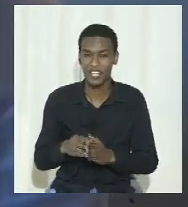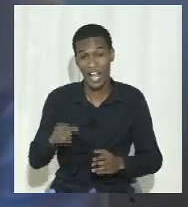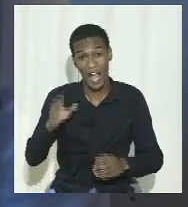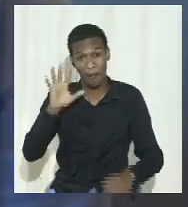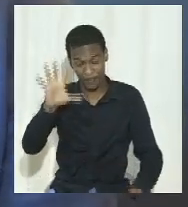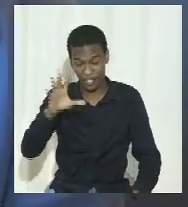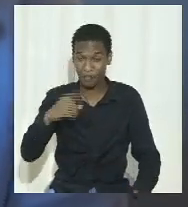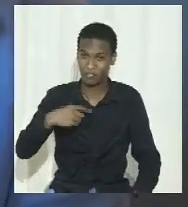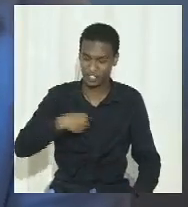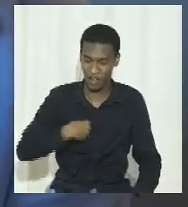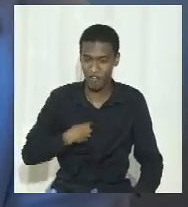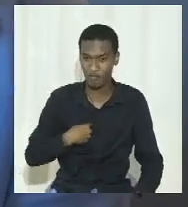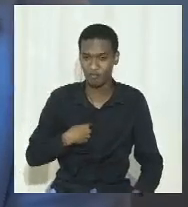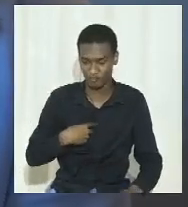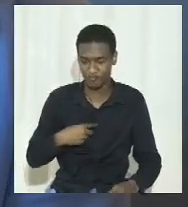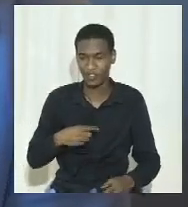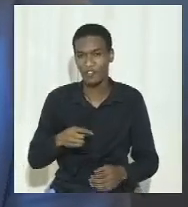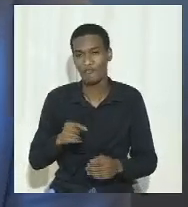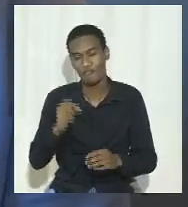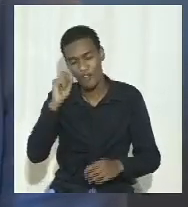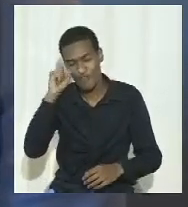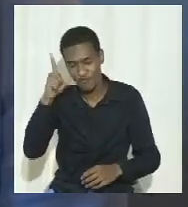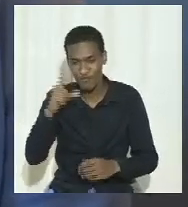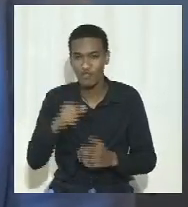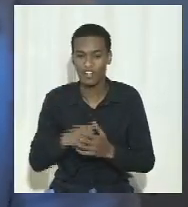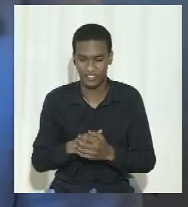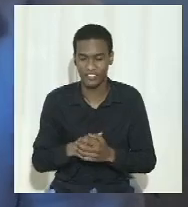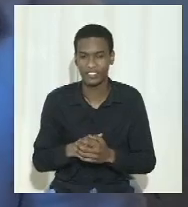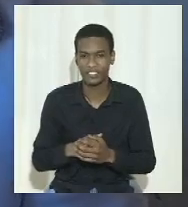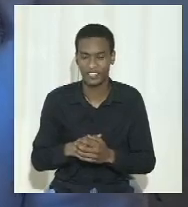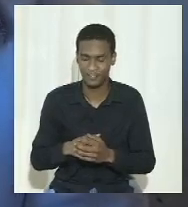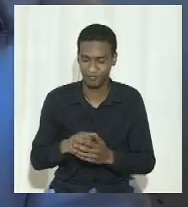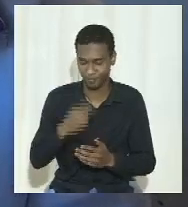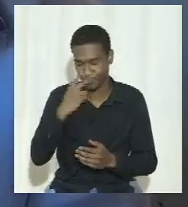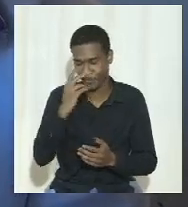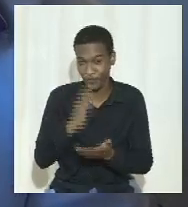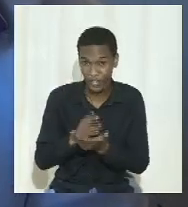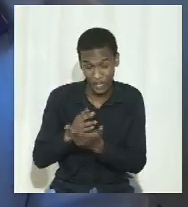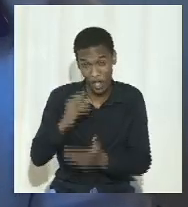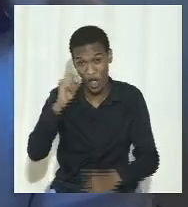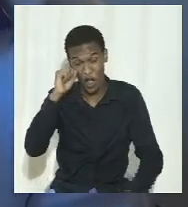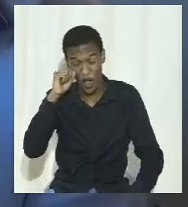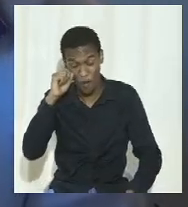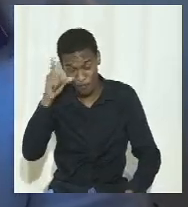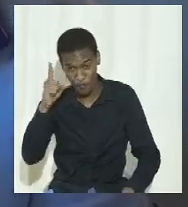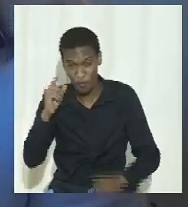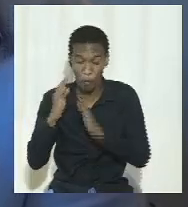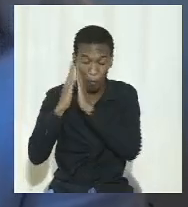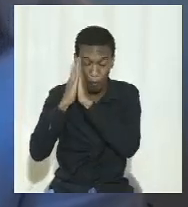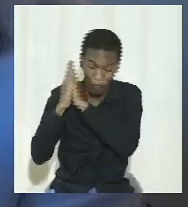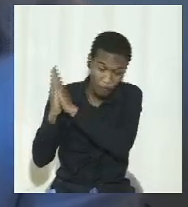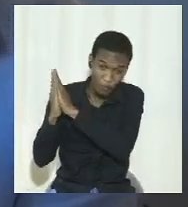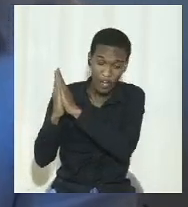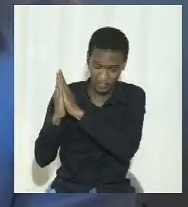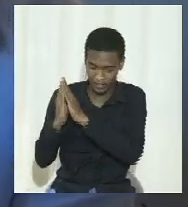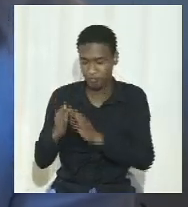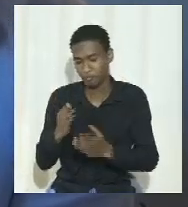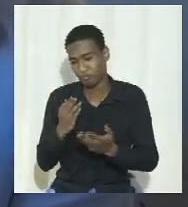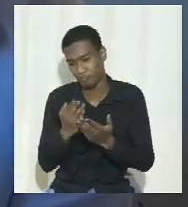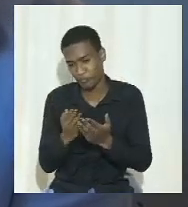no fo dia sady mba mikitika kahie rehefa le fo amin'ny dimy dia avy